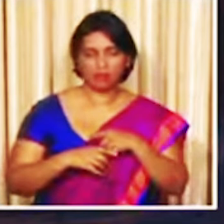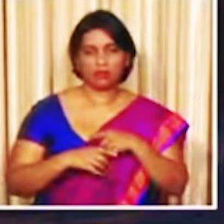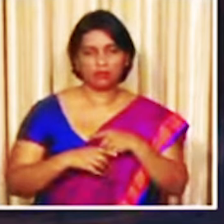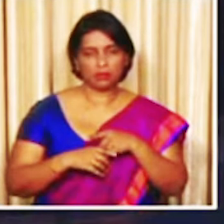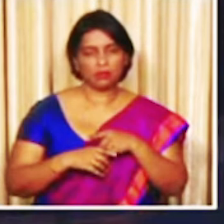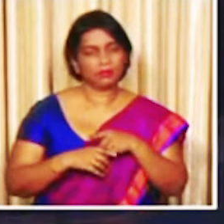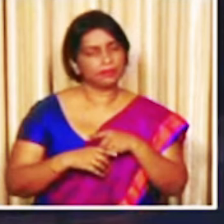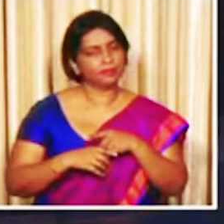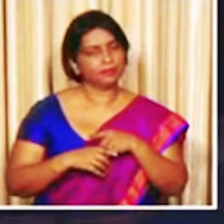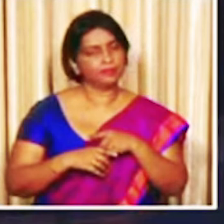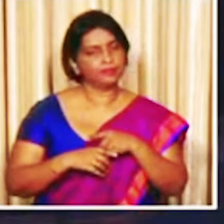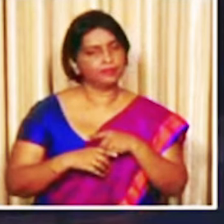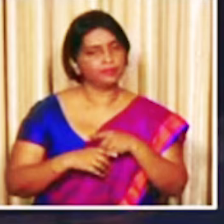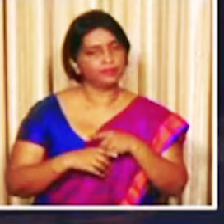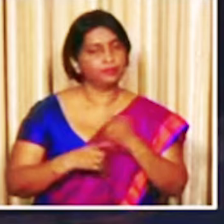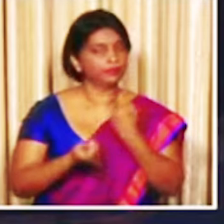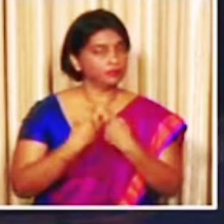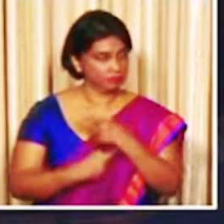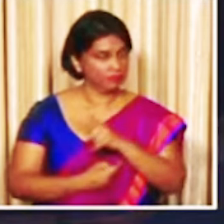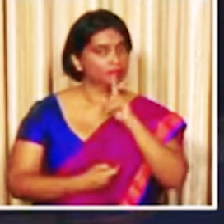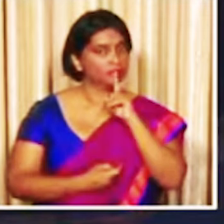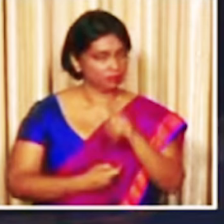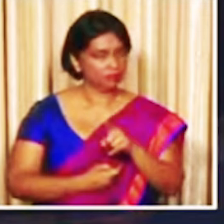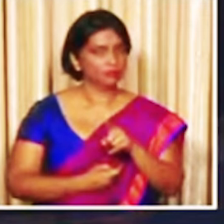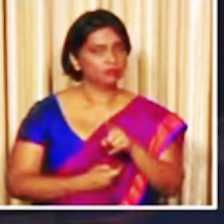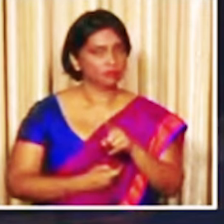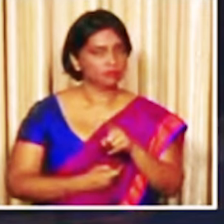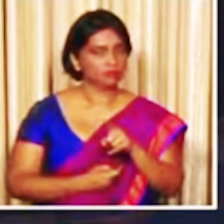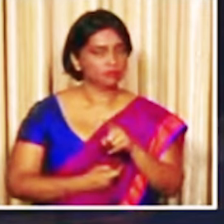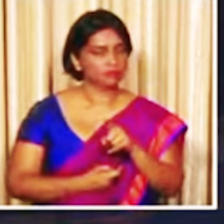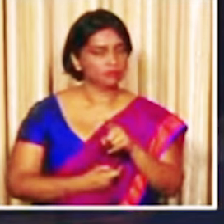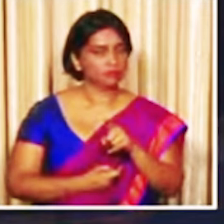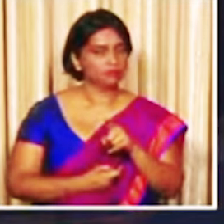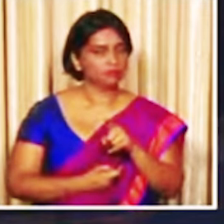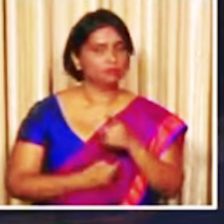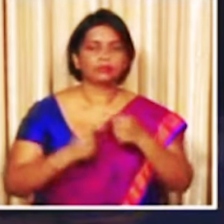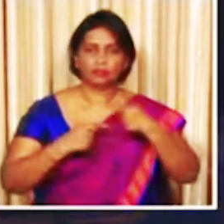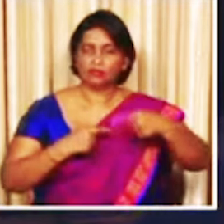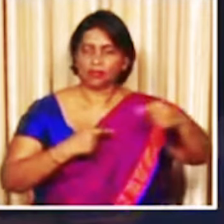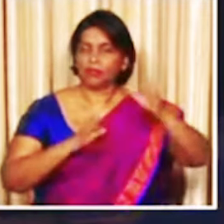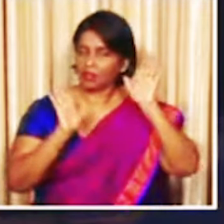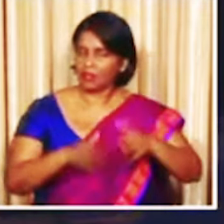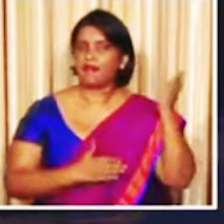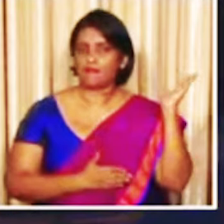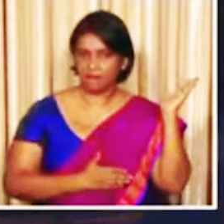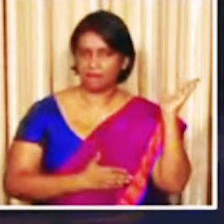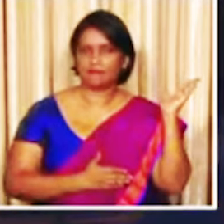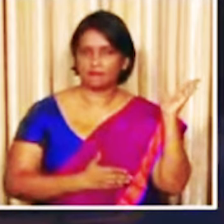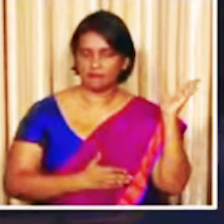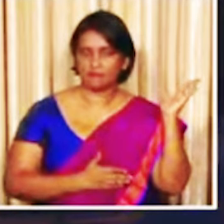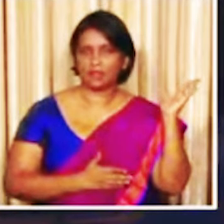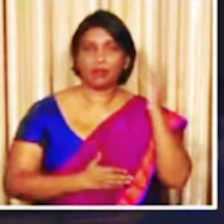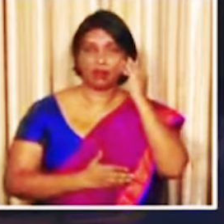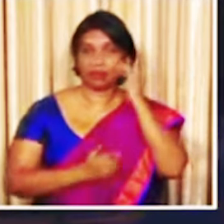நிர்வாணப்படுத்தி கைதிகளை சோதனையிடுவது என்கின்ற சம்பவம் தொடர்ச்சியாக நடைபெறுகின்றது. பெண் கைதிகளுக்கும் ஆண் கைதிகளுக்கும்